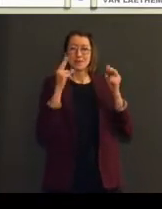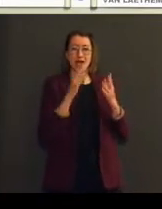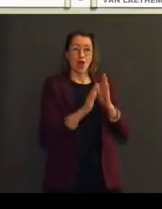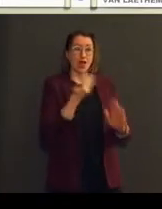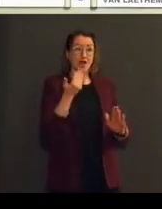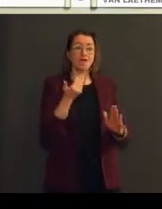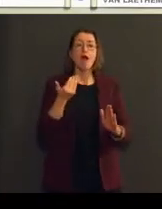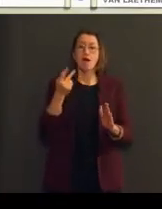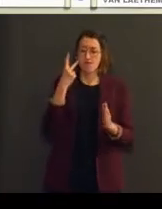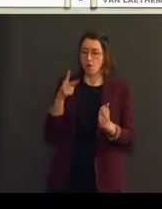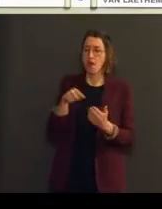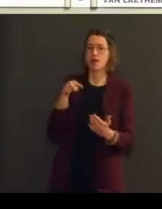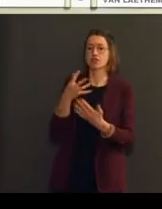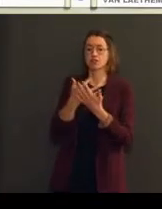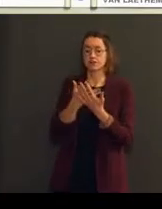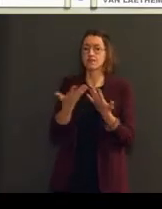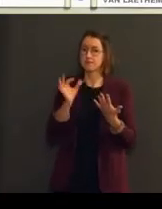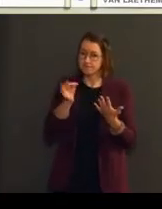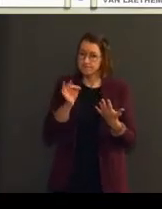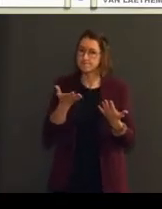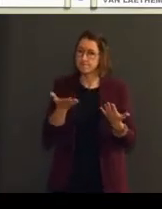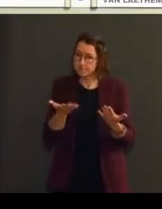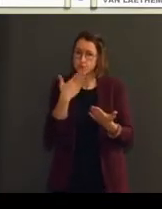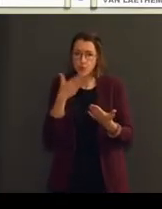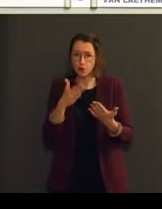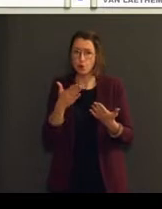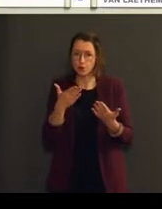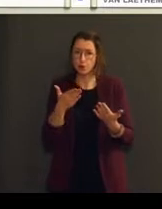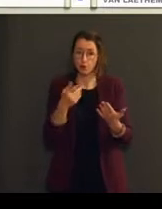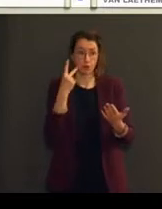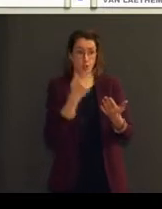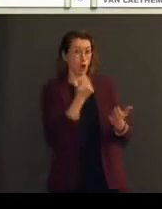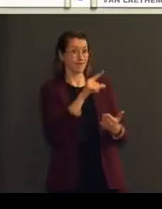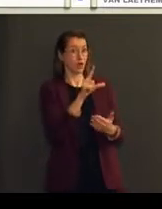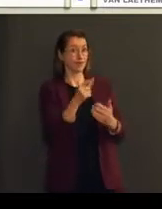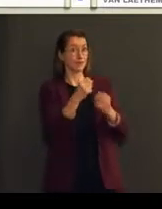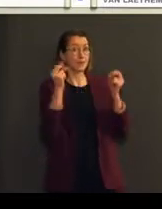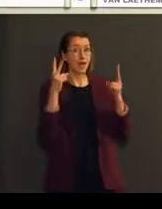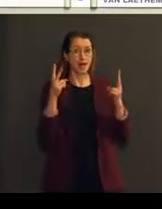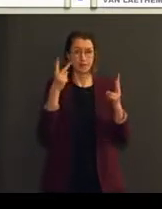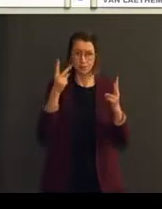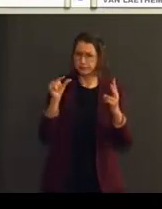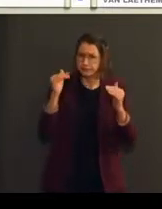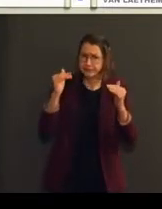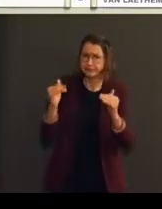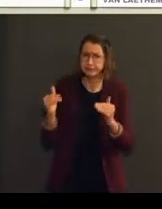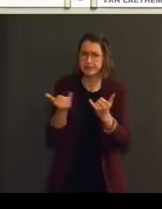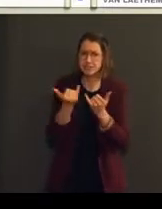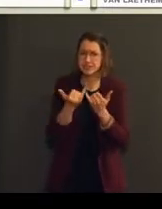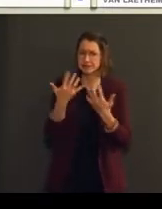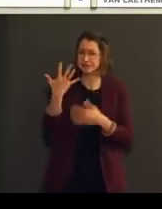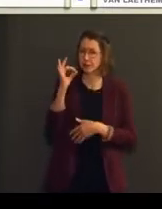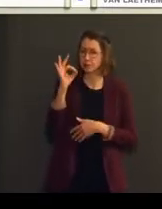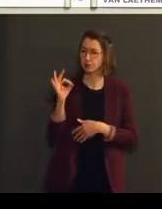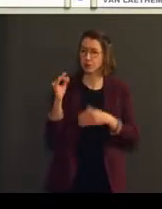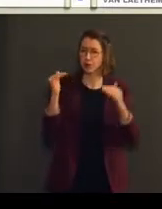on constate encore toujours une diminution, mais qui est limitée à 5%, donc on n'est certainement pas vers le toboggan